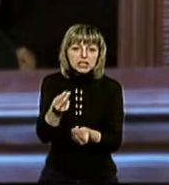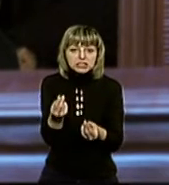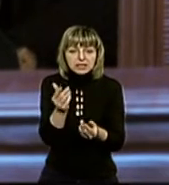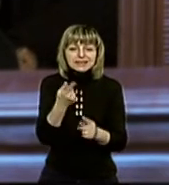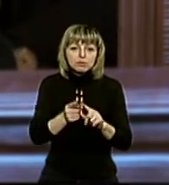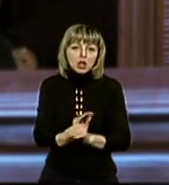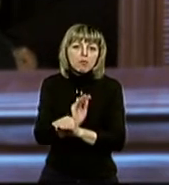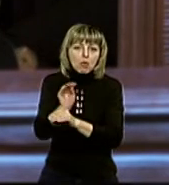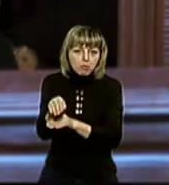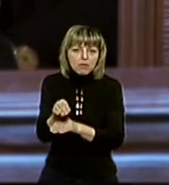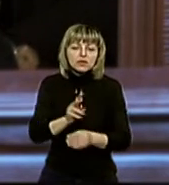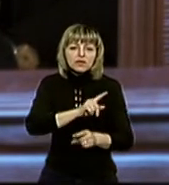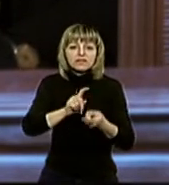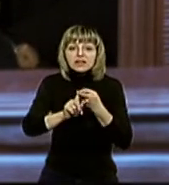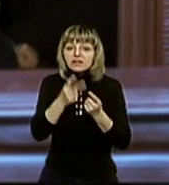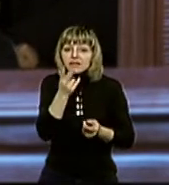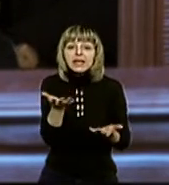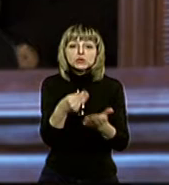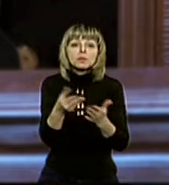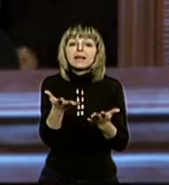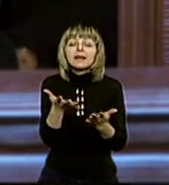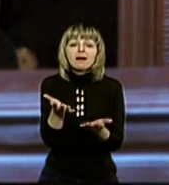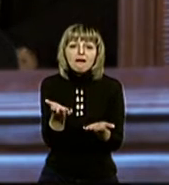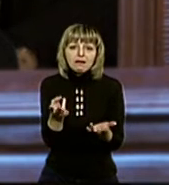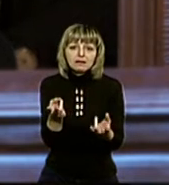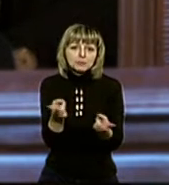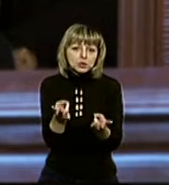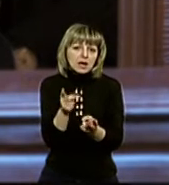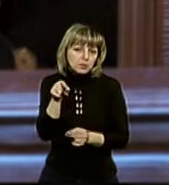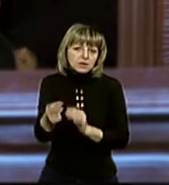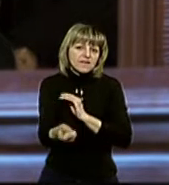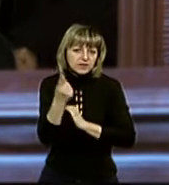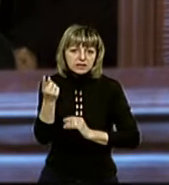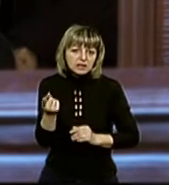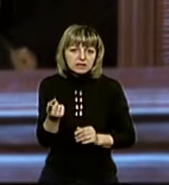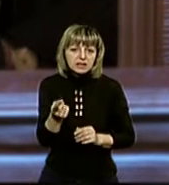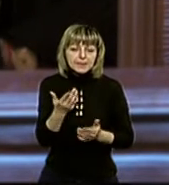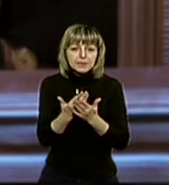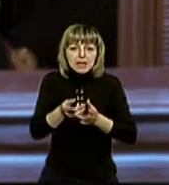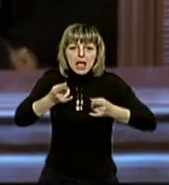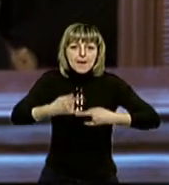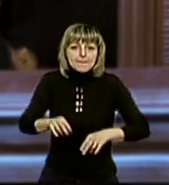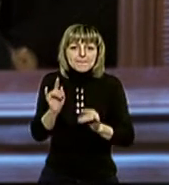буде поповнено в залежності від тої суми, ну, скільки там буде, яка потреба, коли буде перинатальний центр